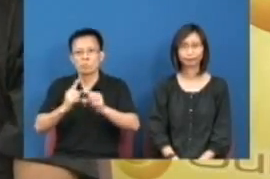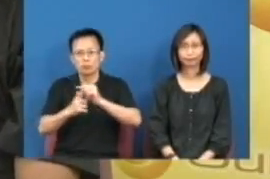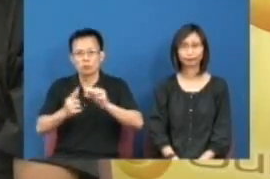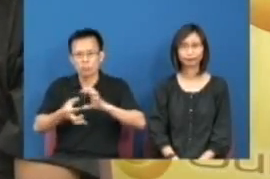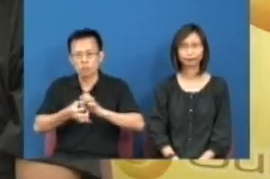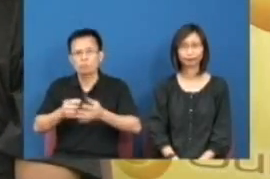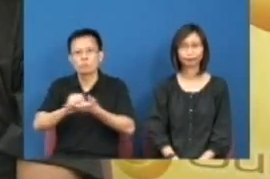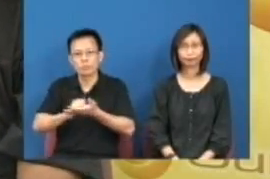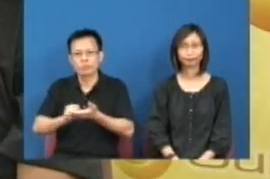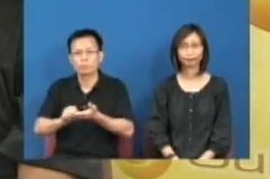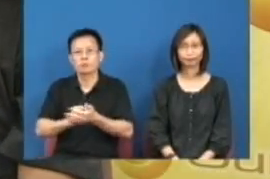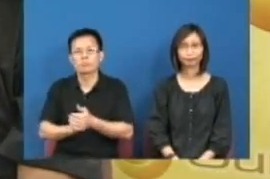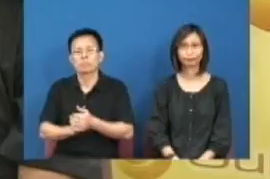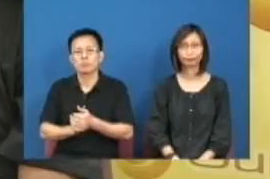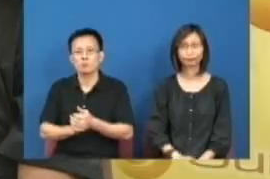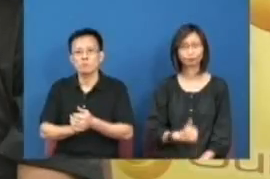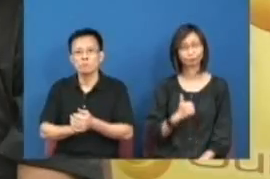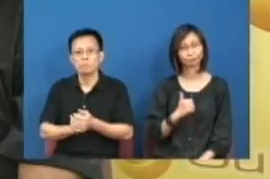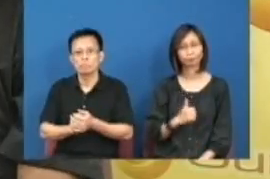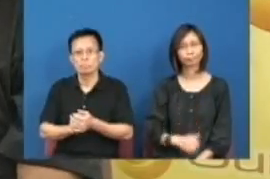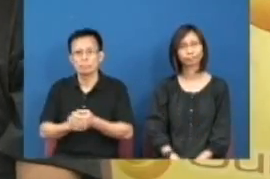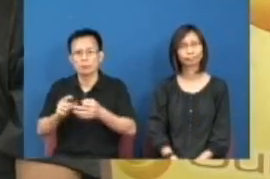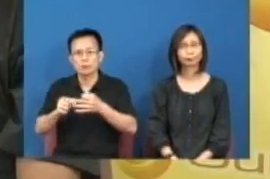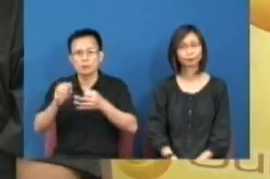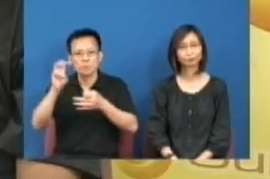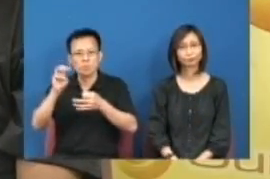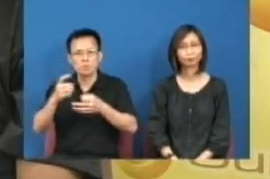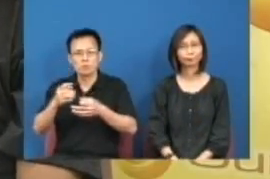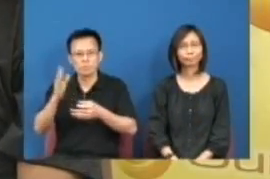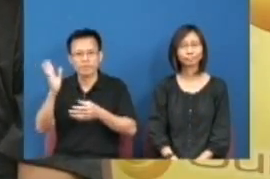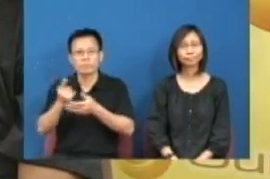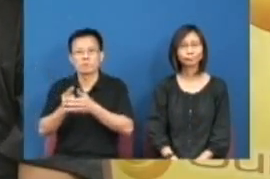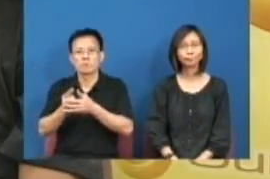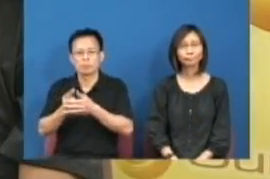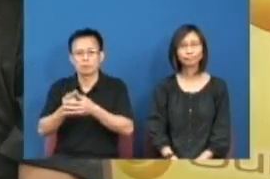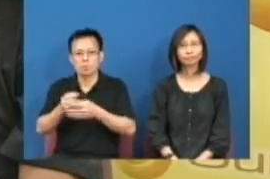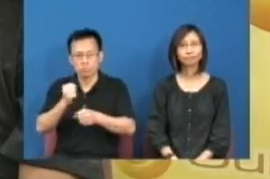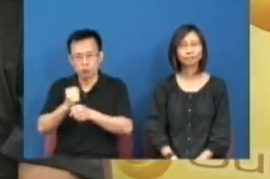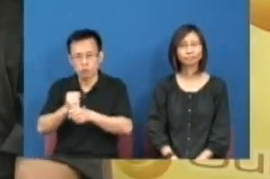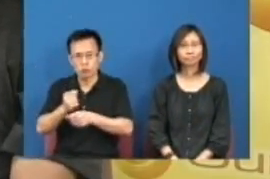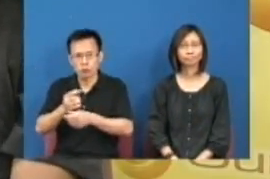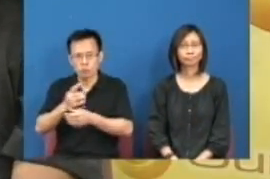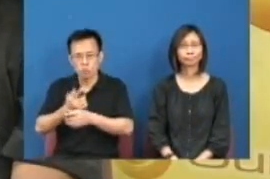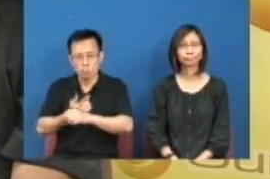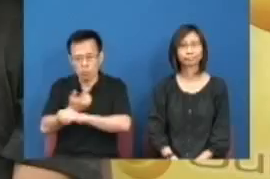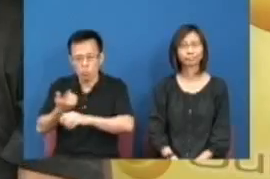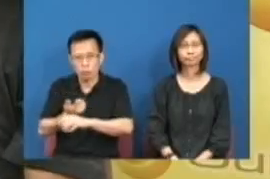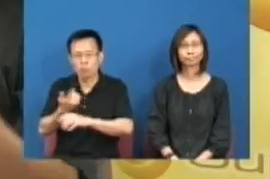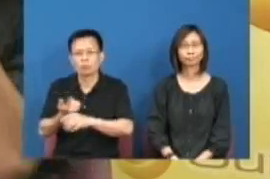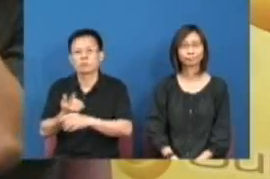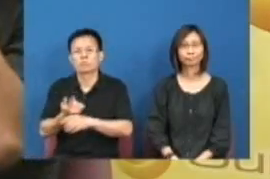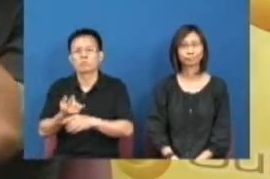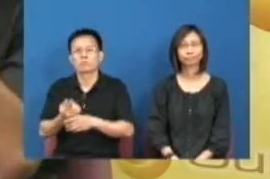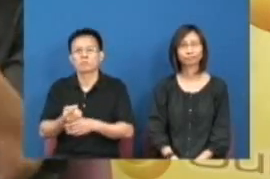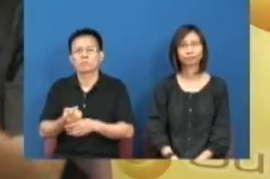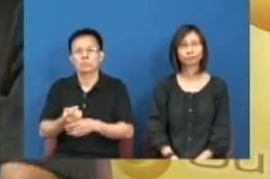呢一個廖輝經營咗好耐，所以就變咗即係針插不進、水潑不入嘅佢嘅私器嚟嘅，即係佢搞。